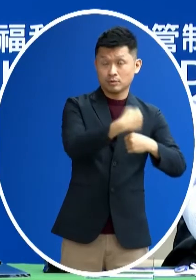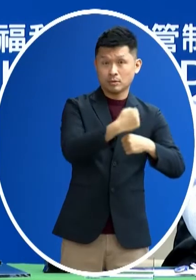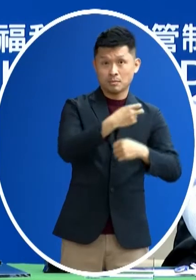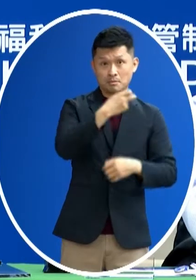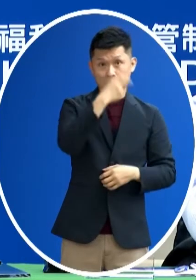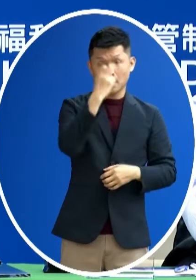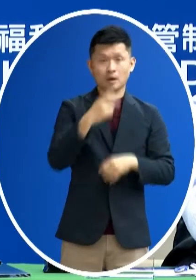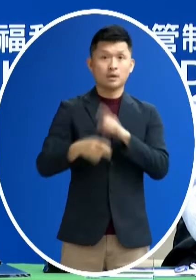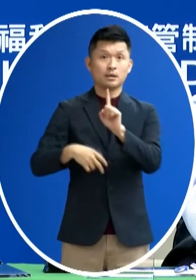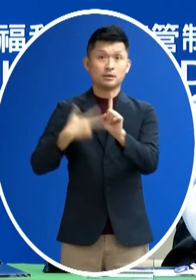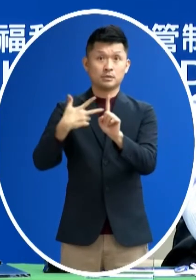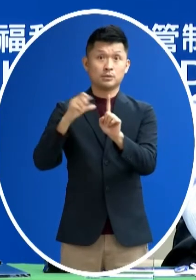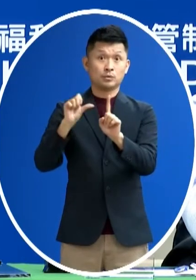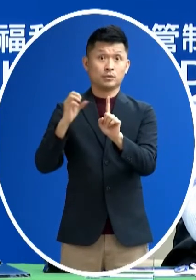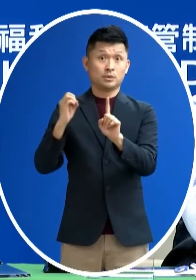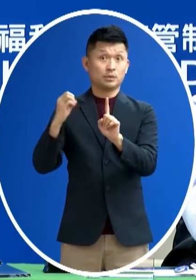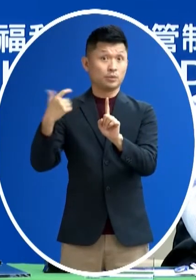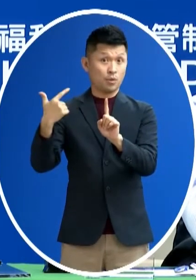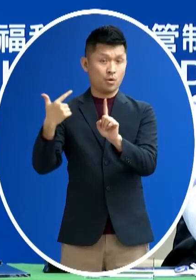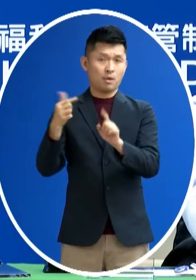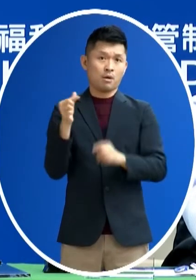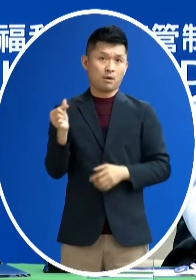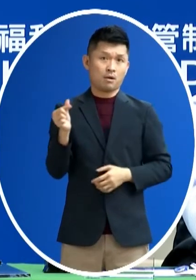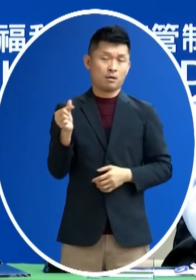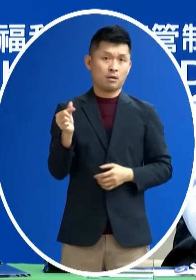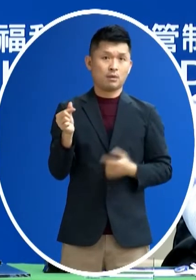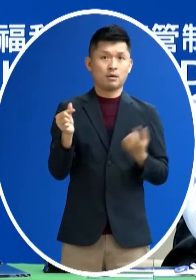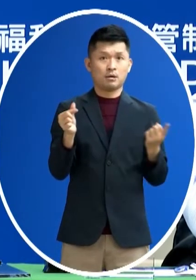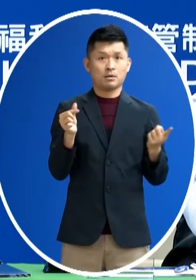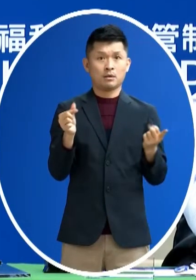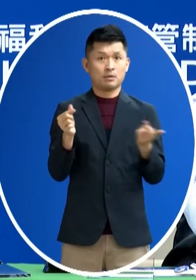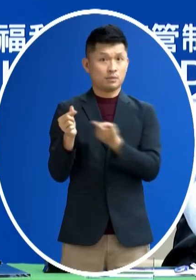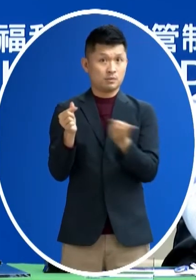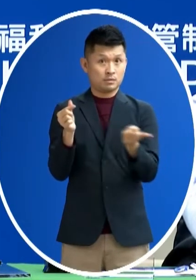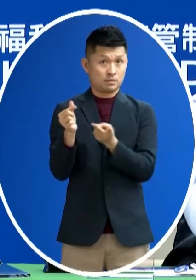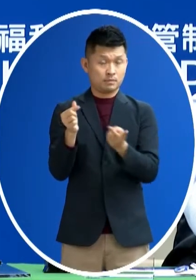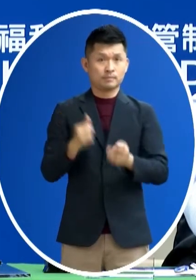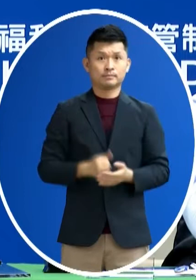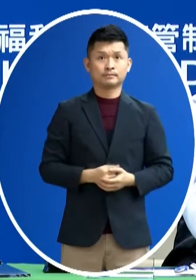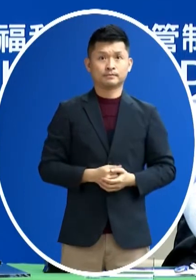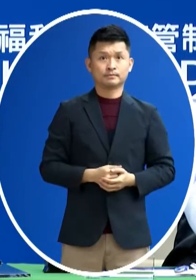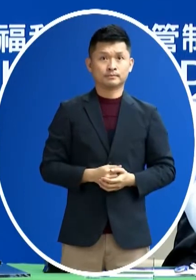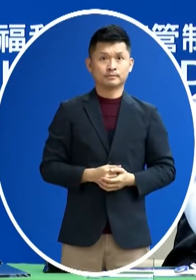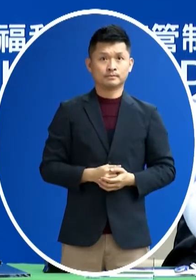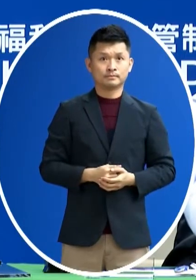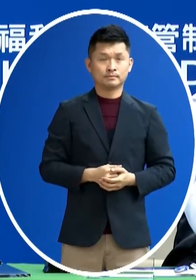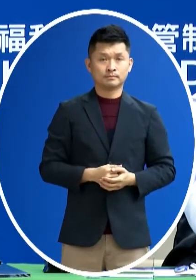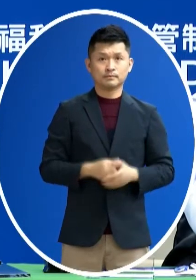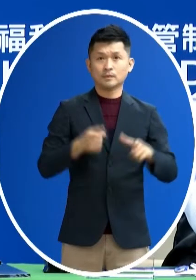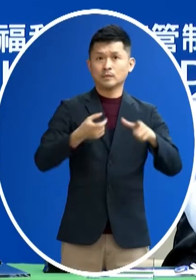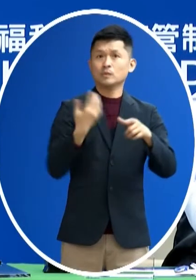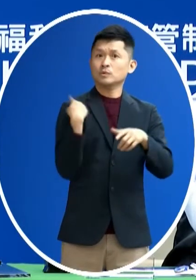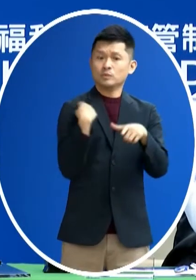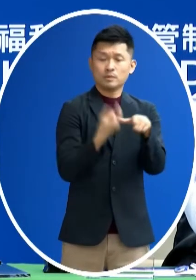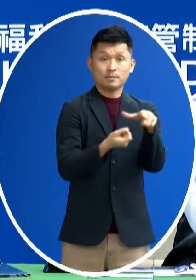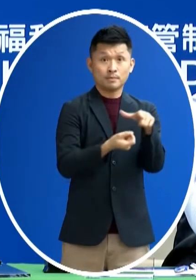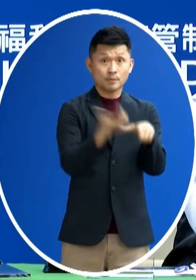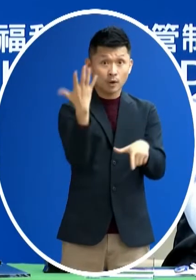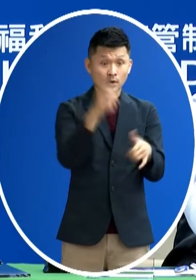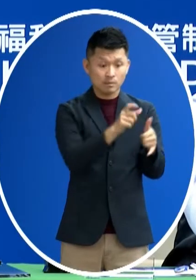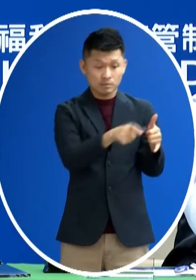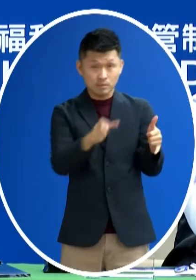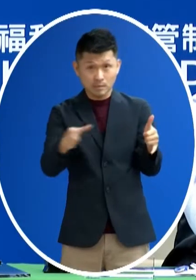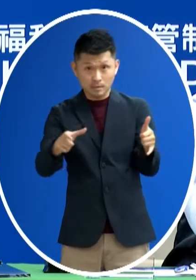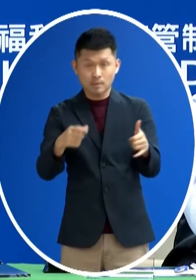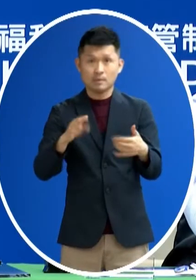是17506。所以在整体这里面来看，除了以公告，昨天有公告的案例，那